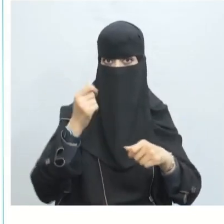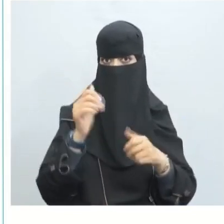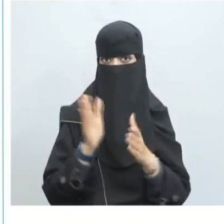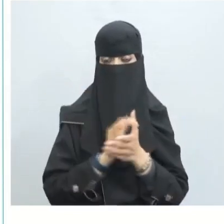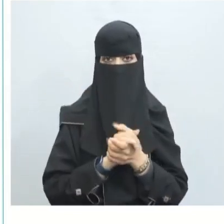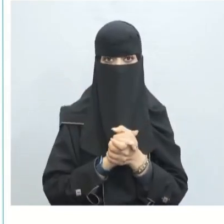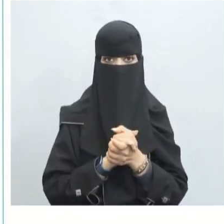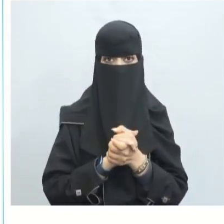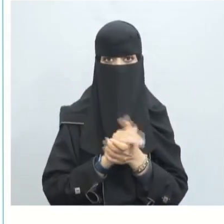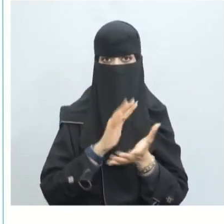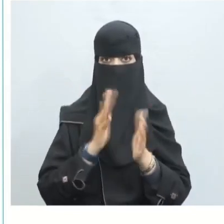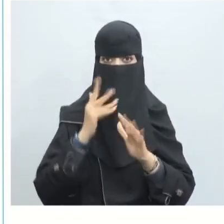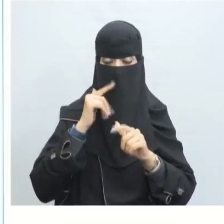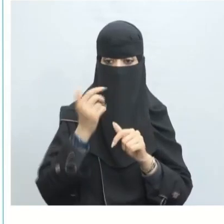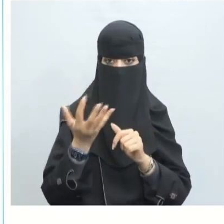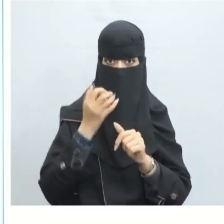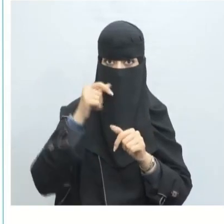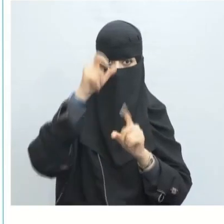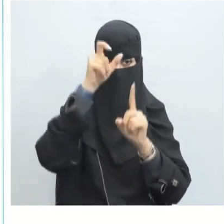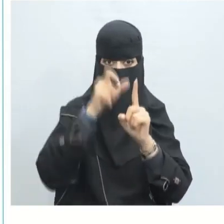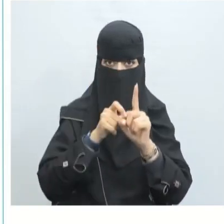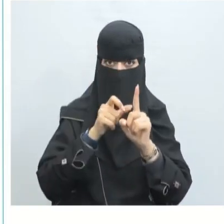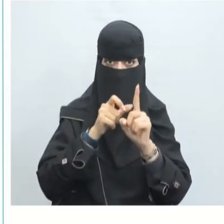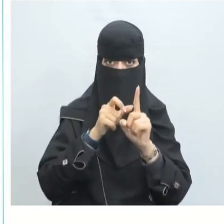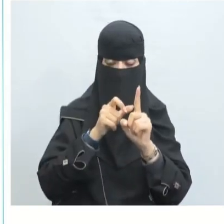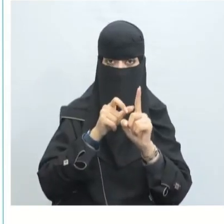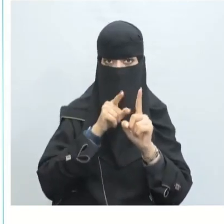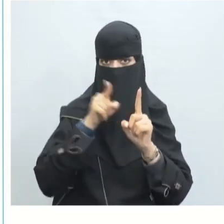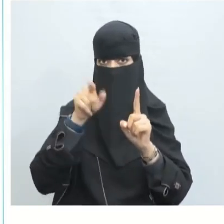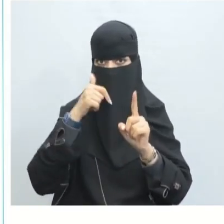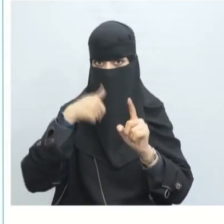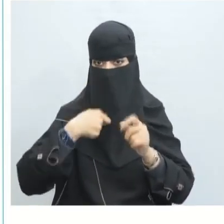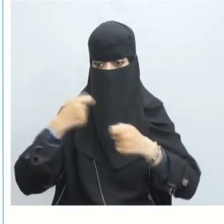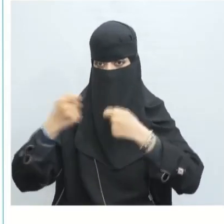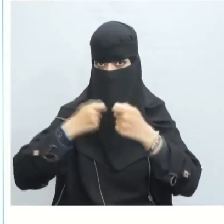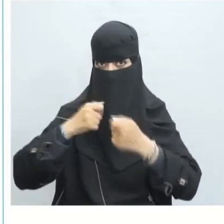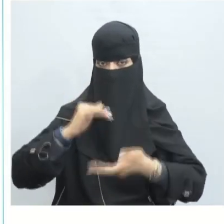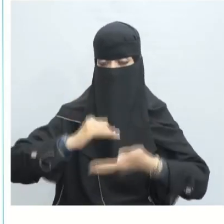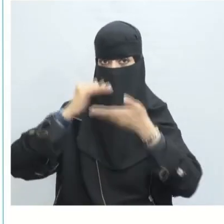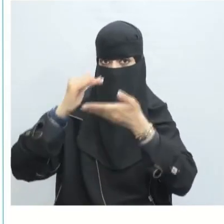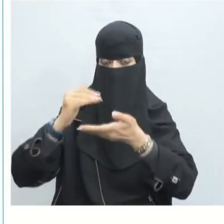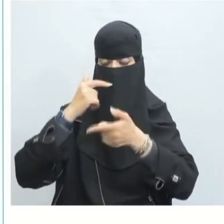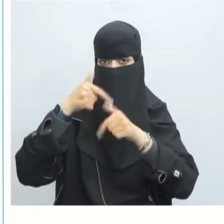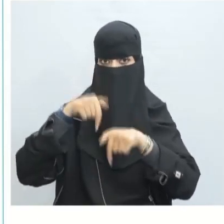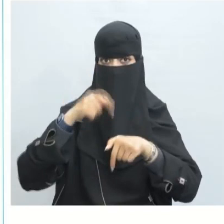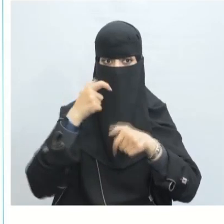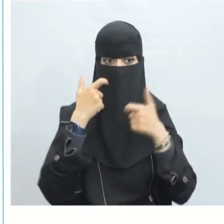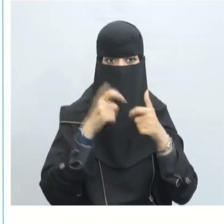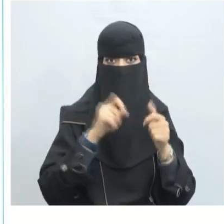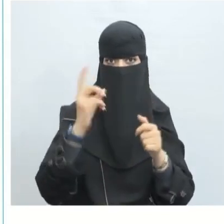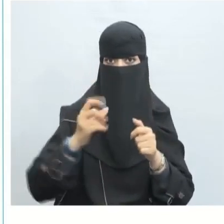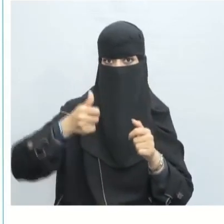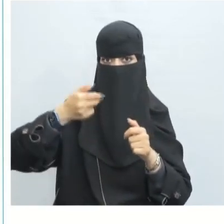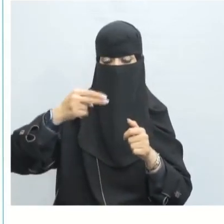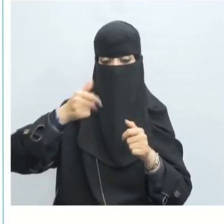مبالغ او قد ياتينا راعي وبالتالي يكون من باب تسويق منتجاته وترويج ويكون هك رعايه